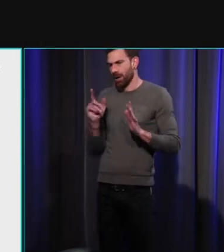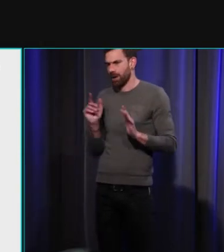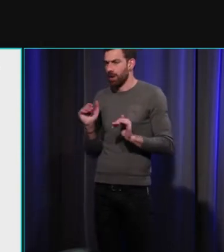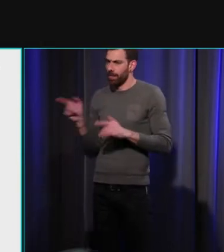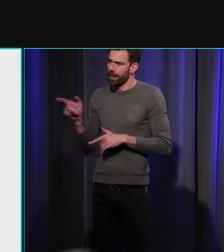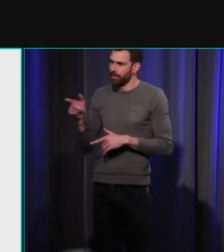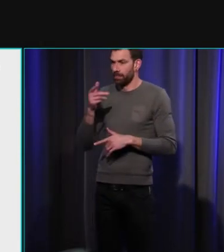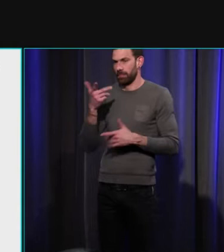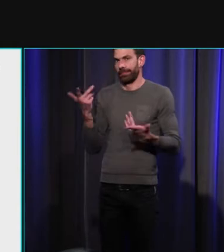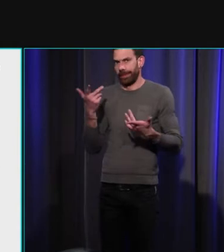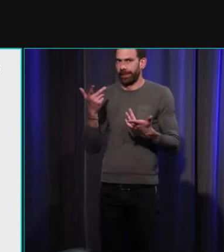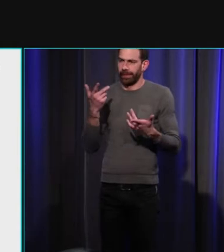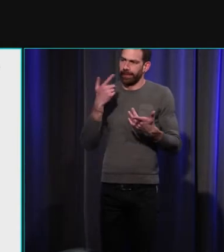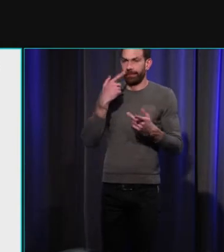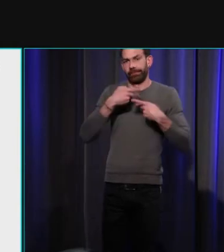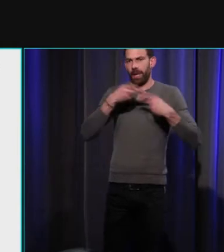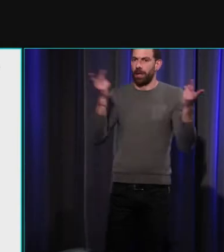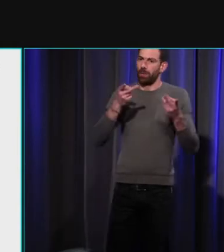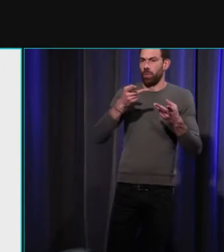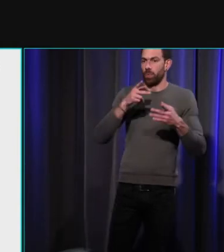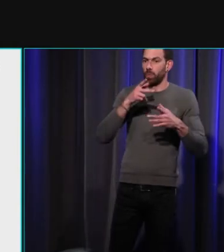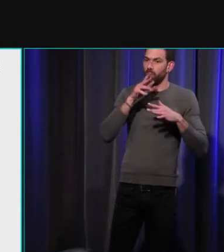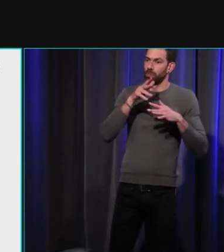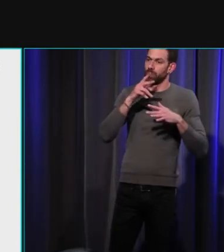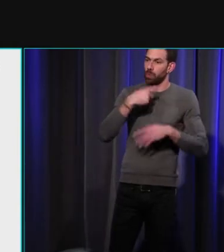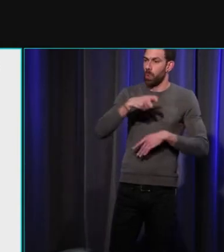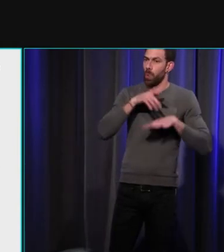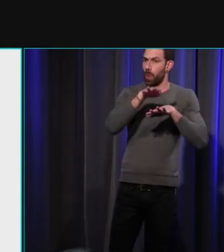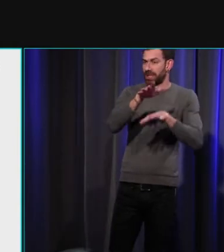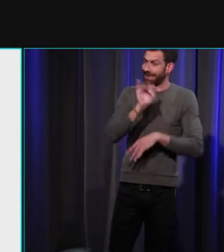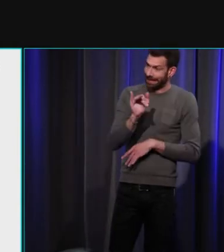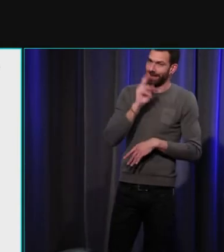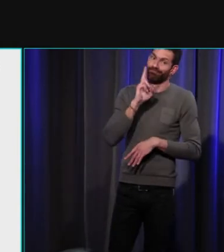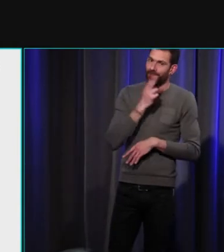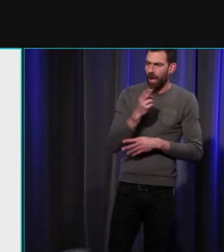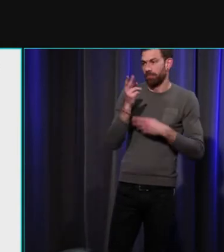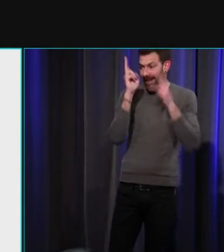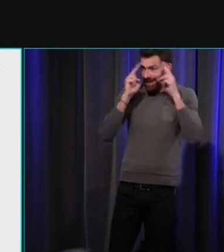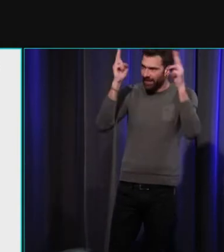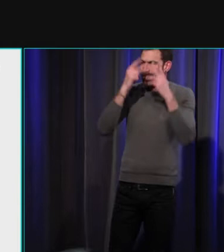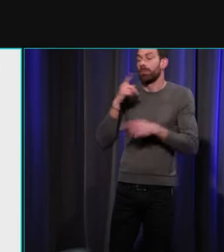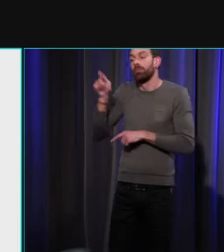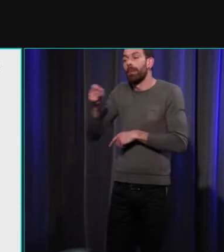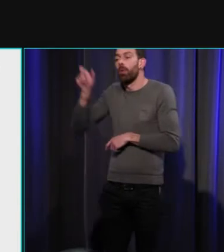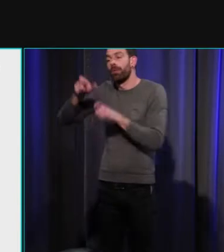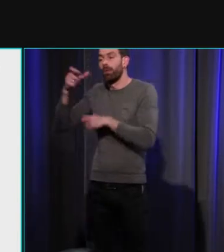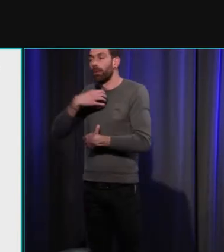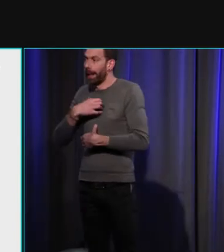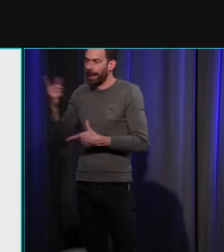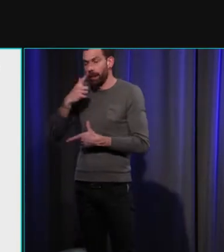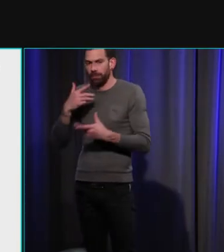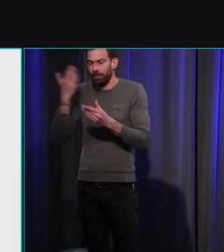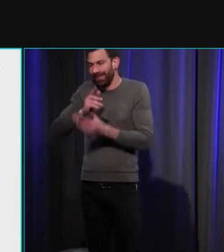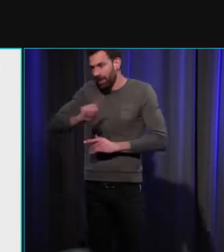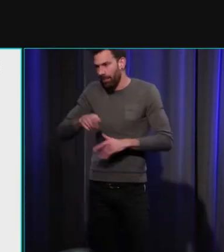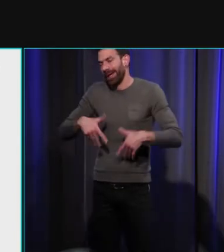proclamée par le pape par les évêques l'éclair non pas se mêler de cela vous voyez mais il y a beaucoup de passage là je